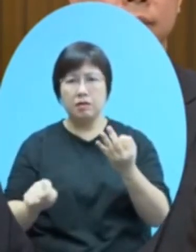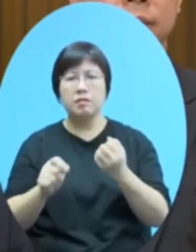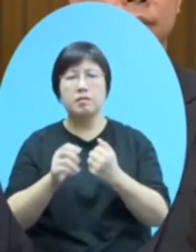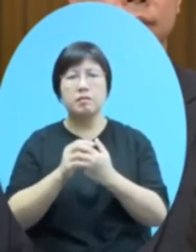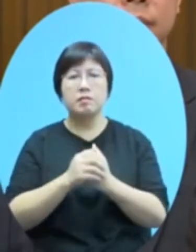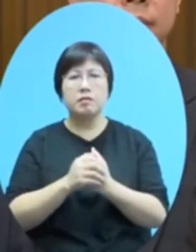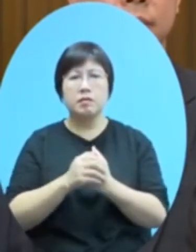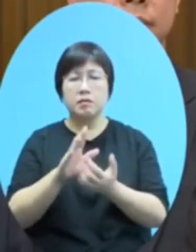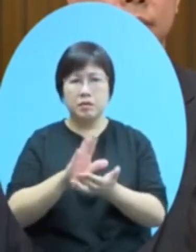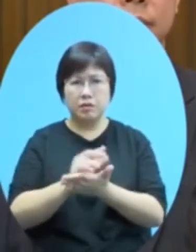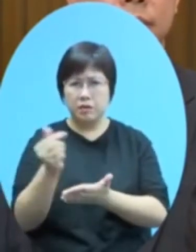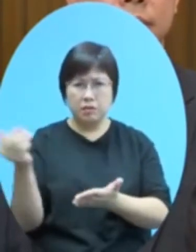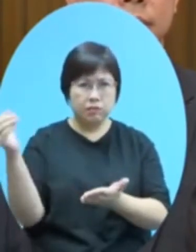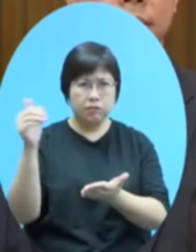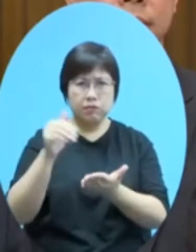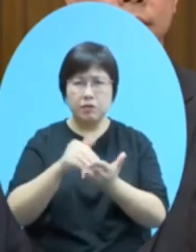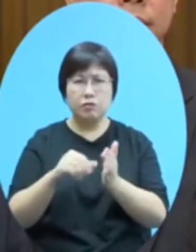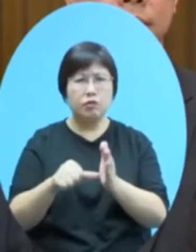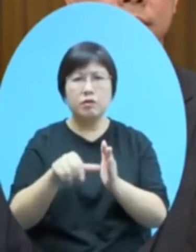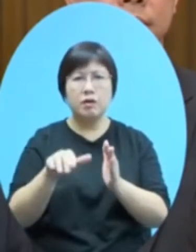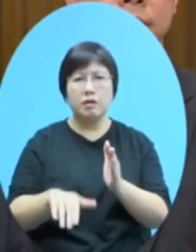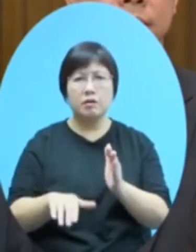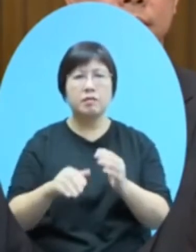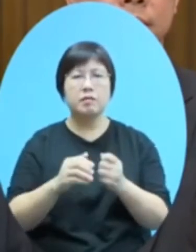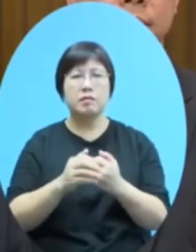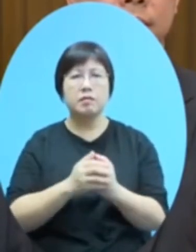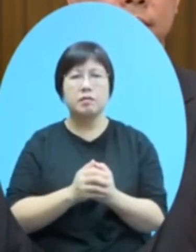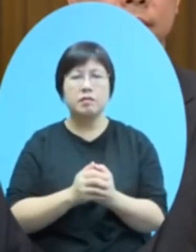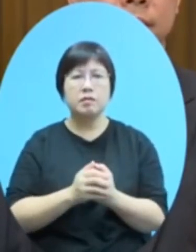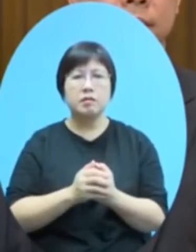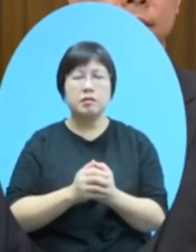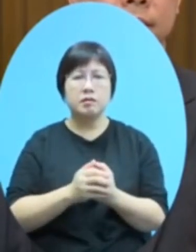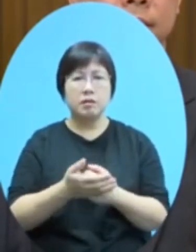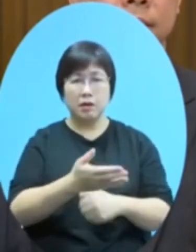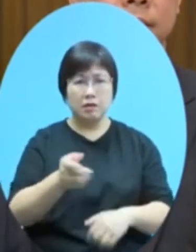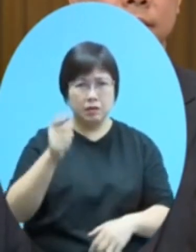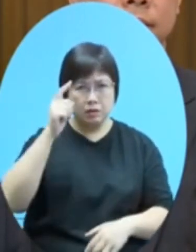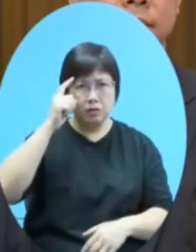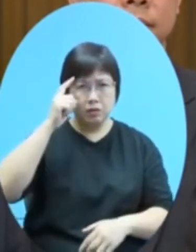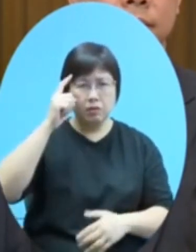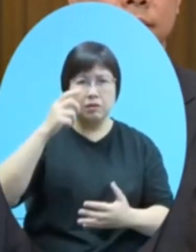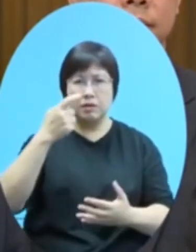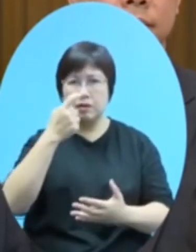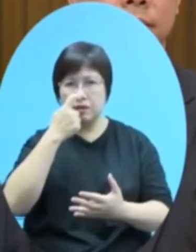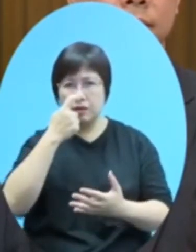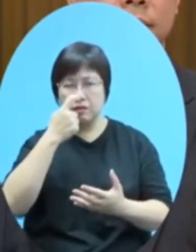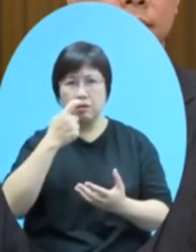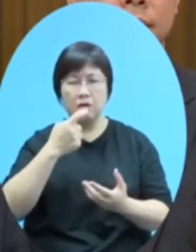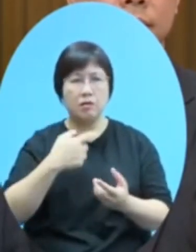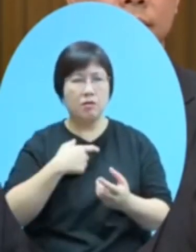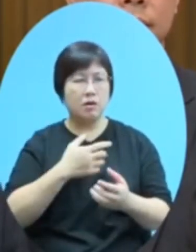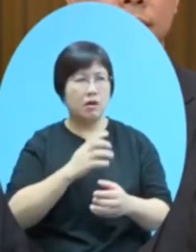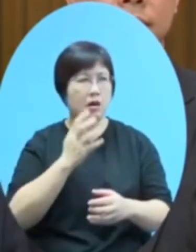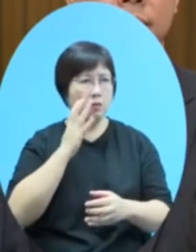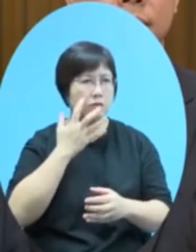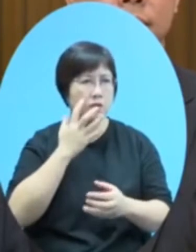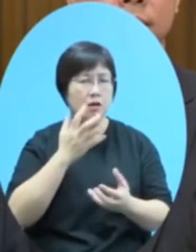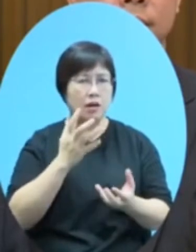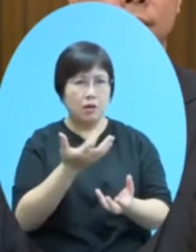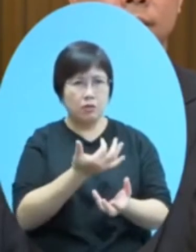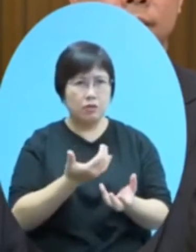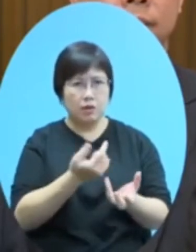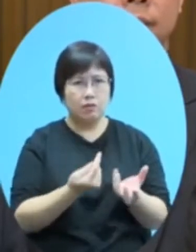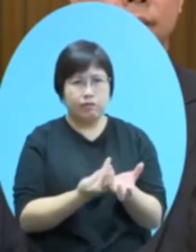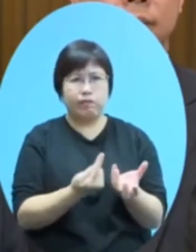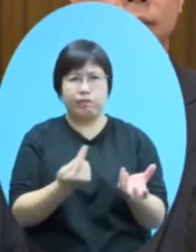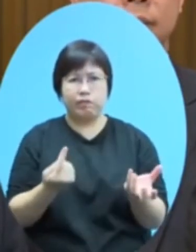是10年來最低的。同時間大家都知道，英國脫歐、硬脫歐的風險仍然存